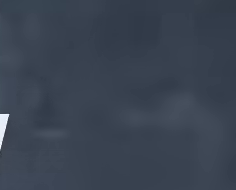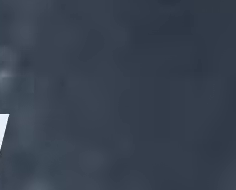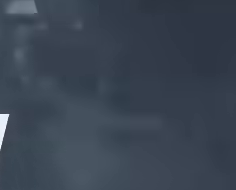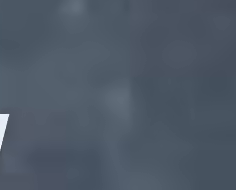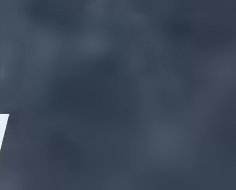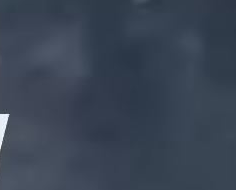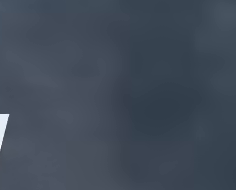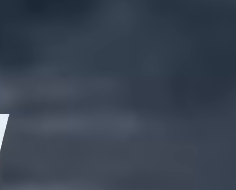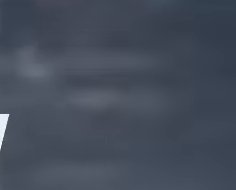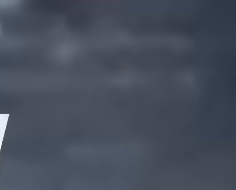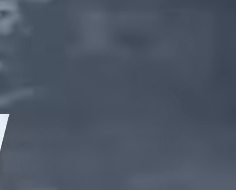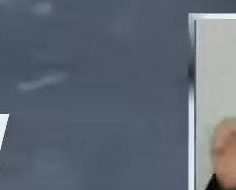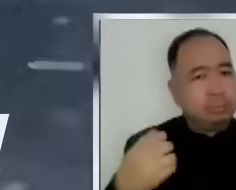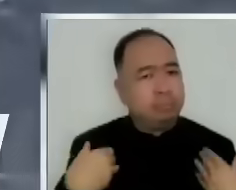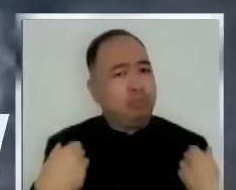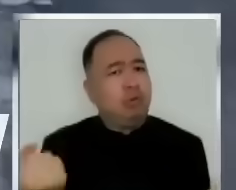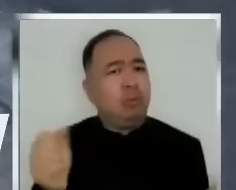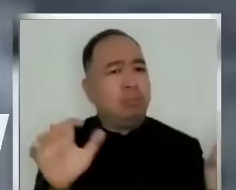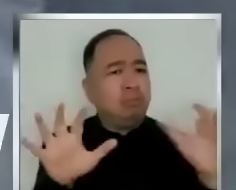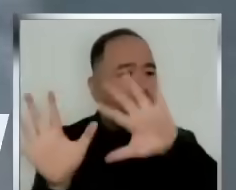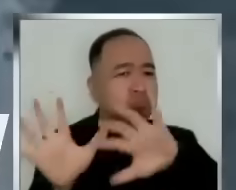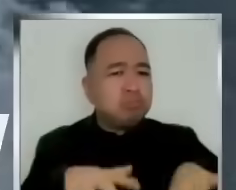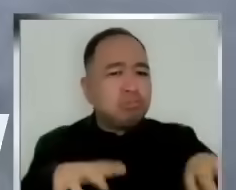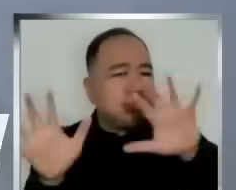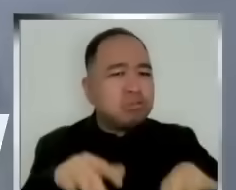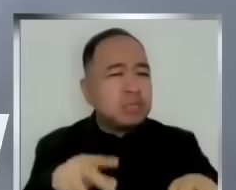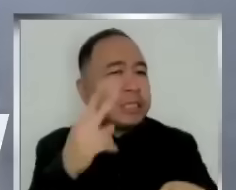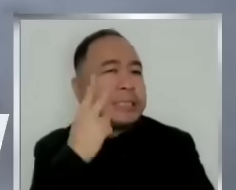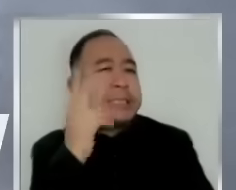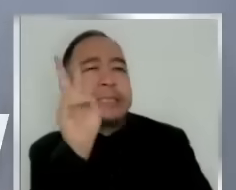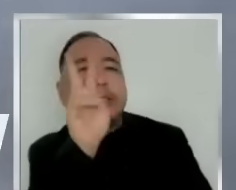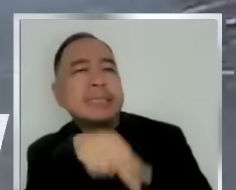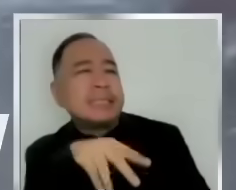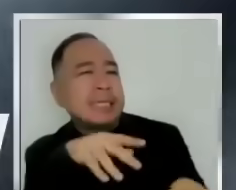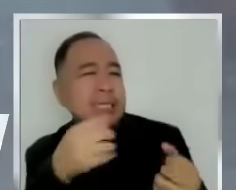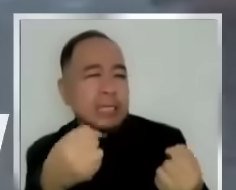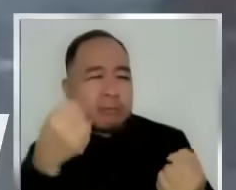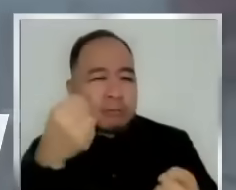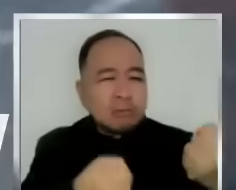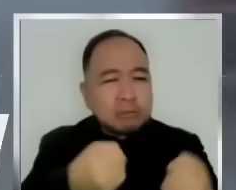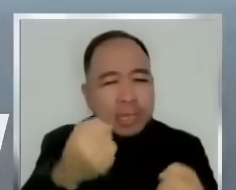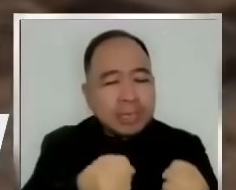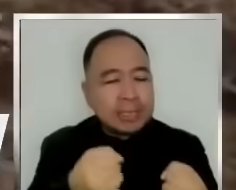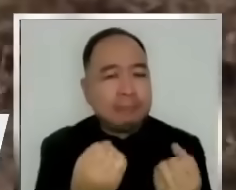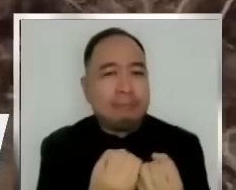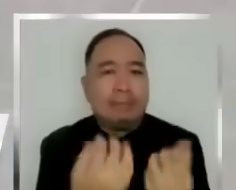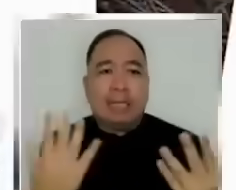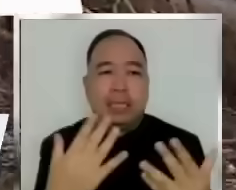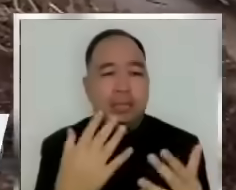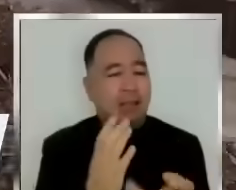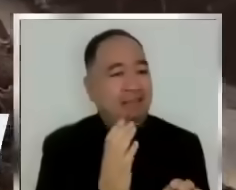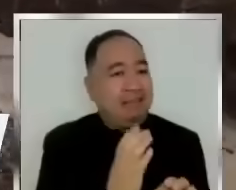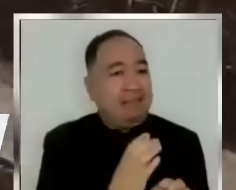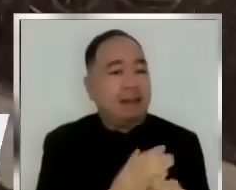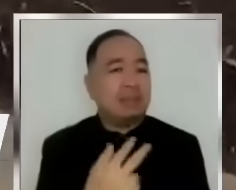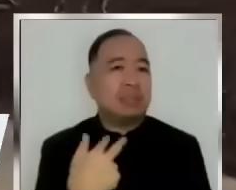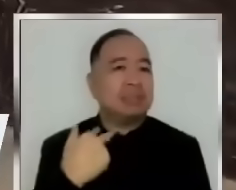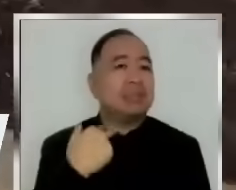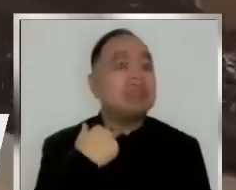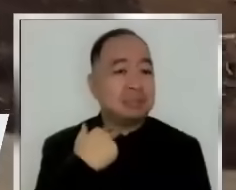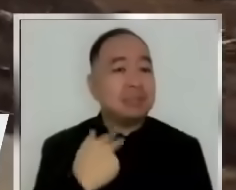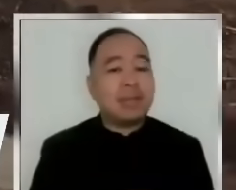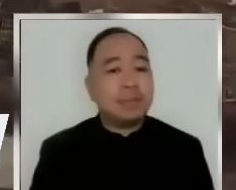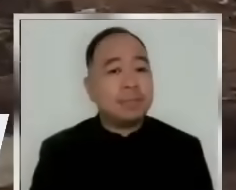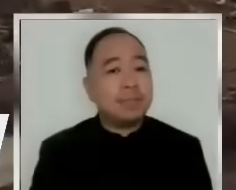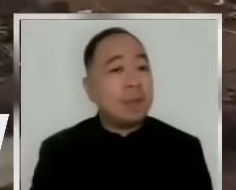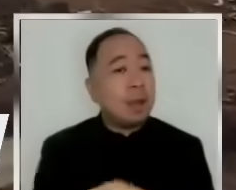Ecija. Halos mag-zero visibility pa sa ilang lugar, kaya napahinto muna ang ilang motorista. Sa Abra,